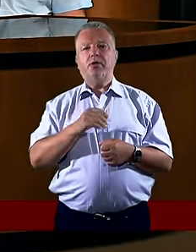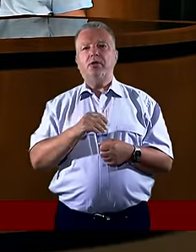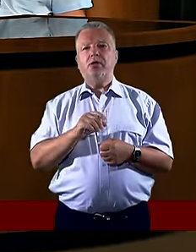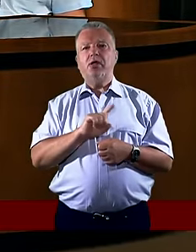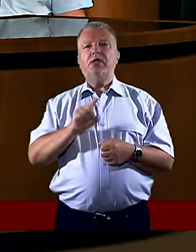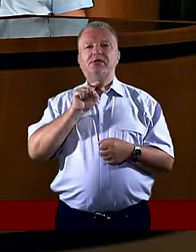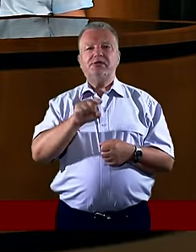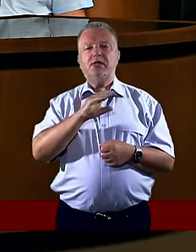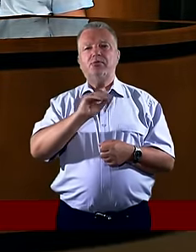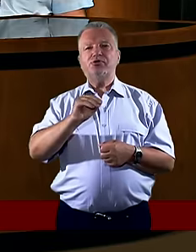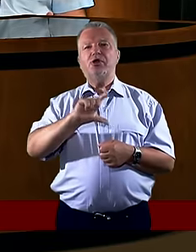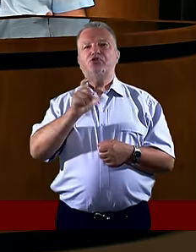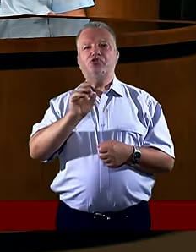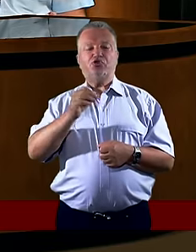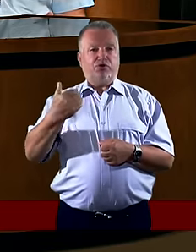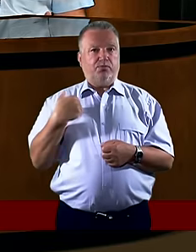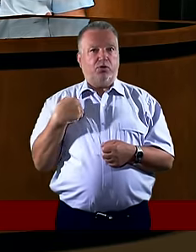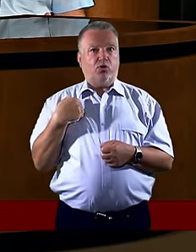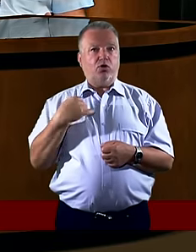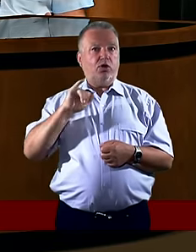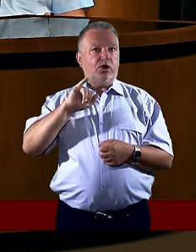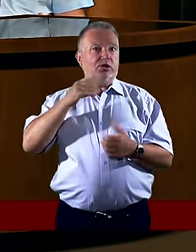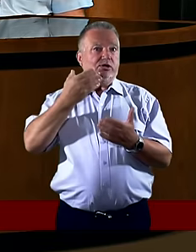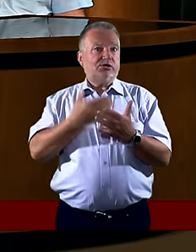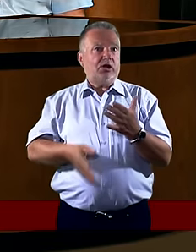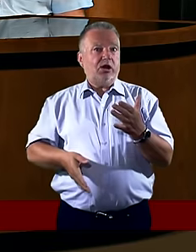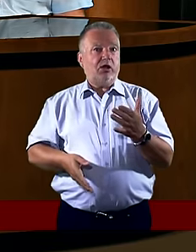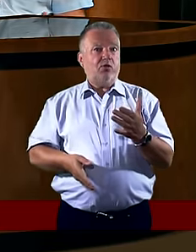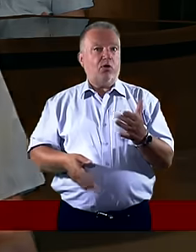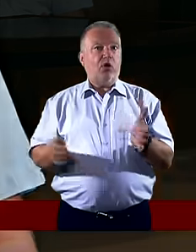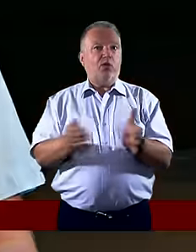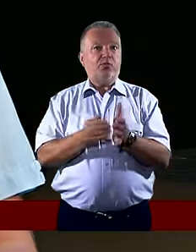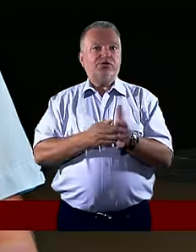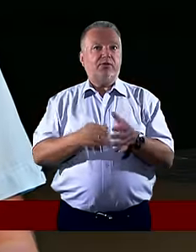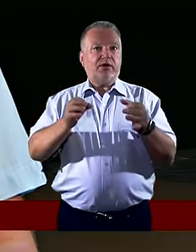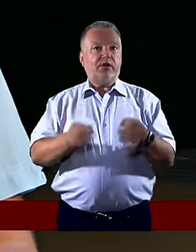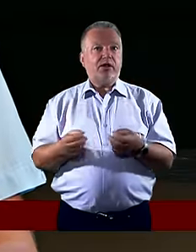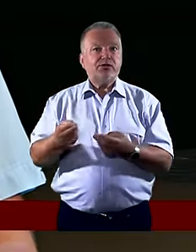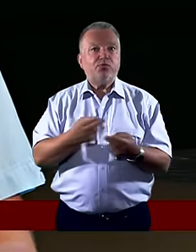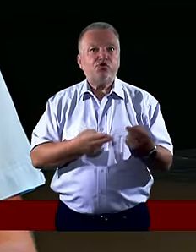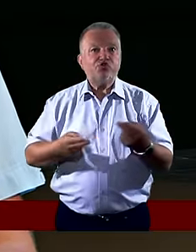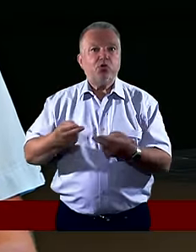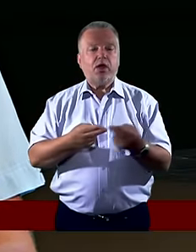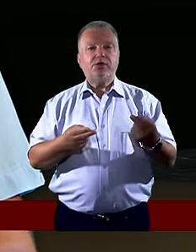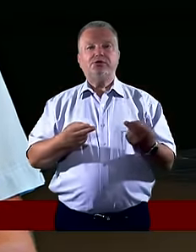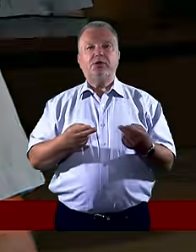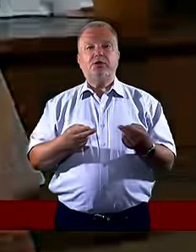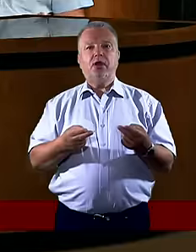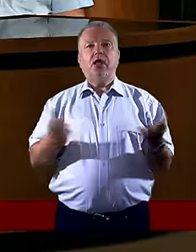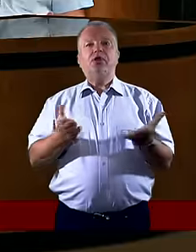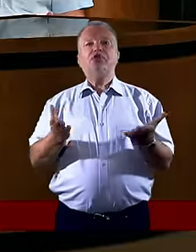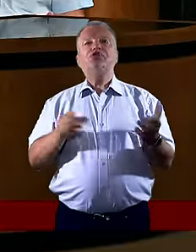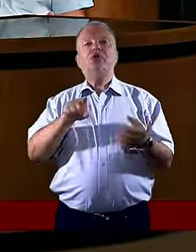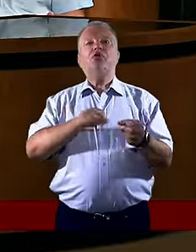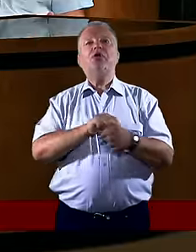Przede wszystkim z tym, że coś było i zginęło. I trzeba teraz tego poszukiwać. Tak.